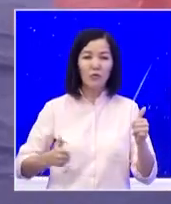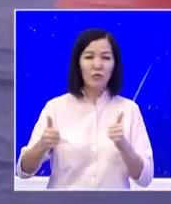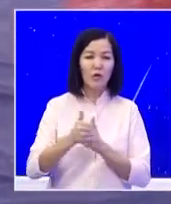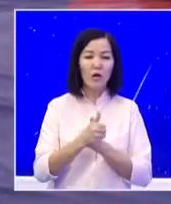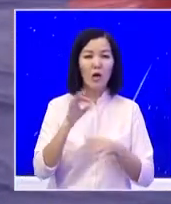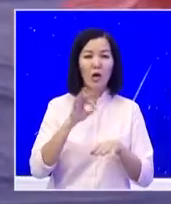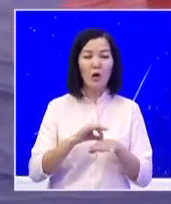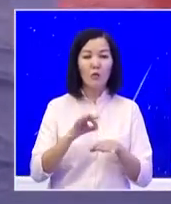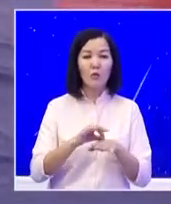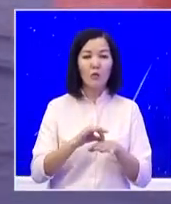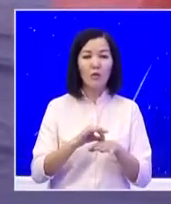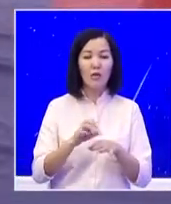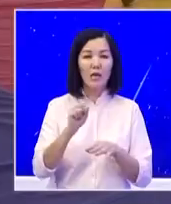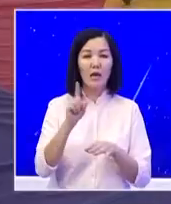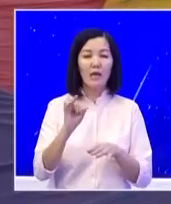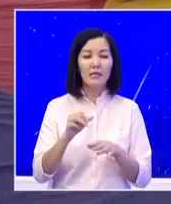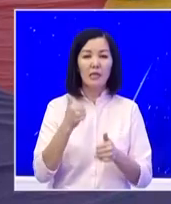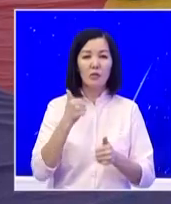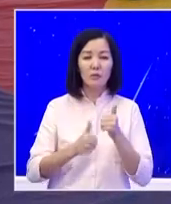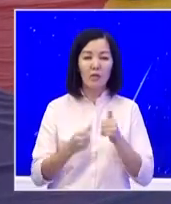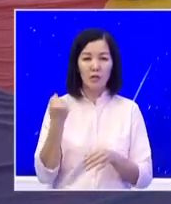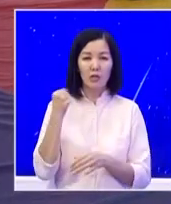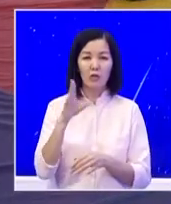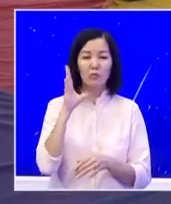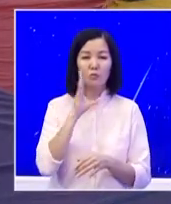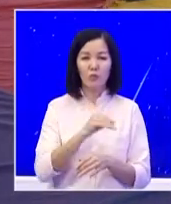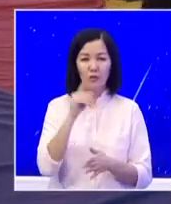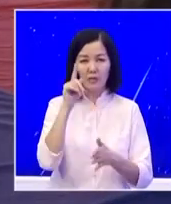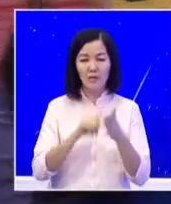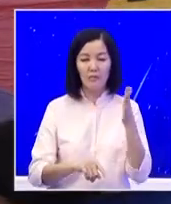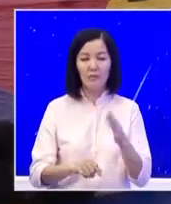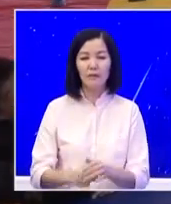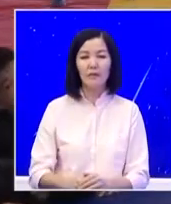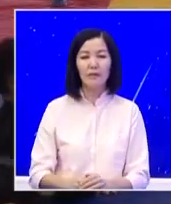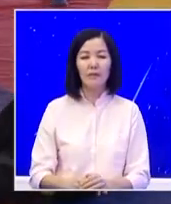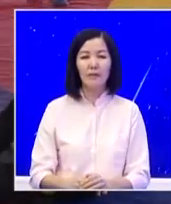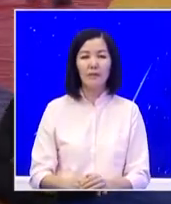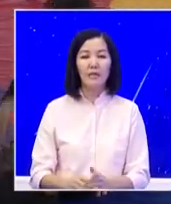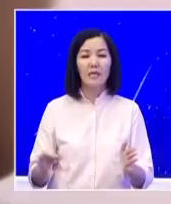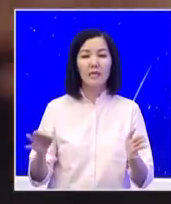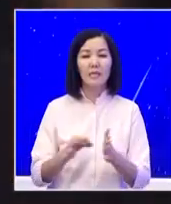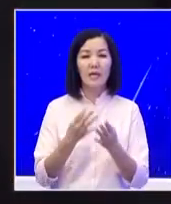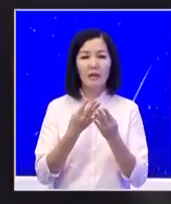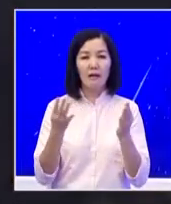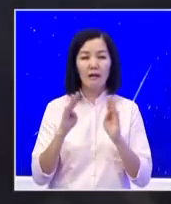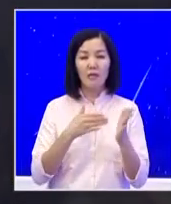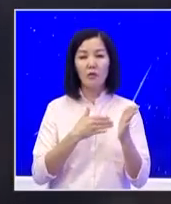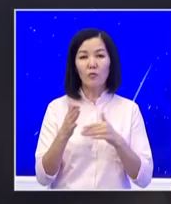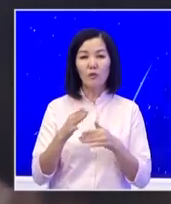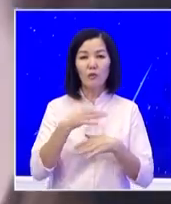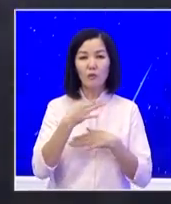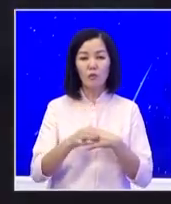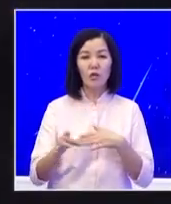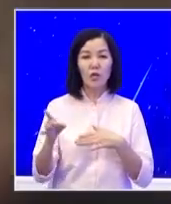Індет болмағанда Азия чемпионатында да ел намысын абыроймен қорғап, олжалы оралар едік дейді бапкерлер. Ендігі мақсат карантин алынар болса, күзде